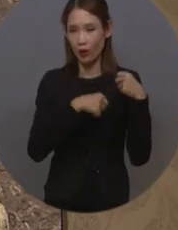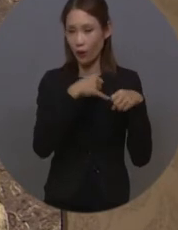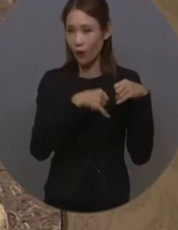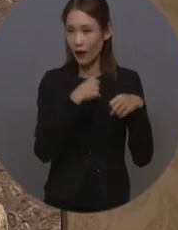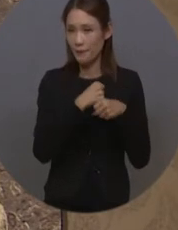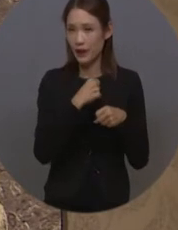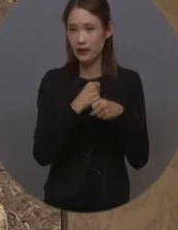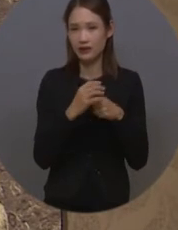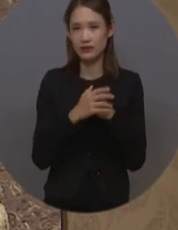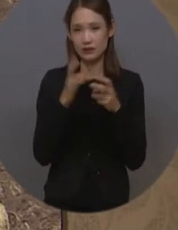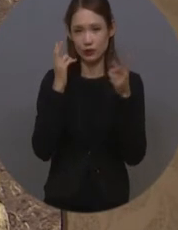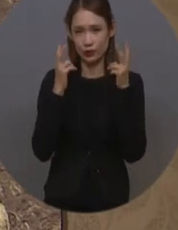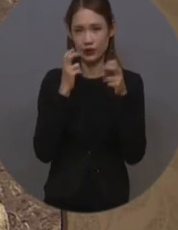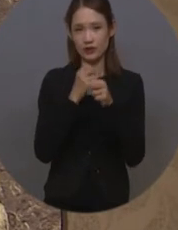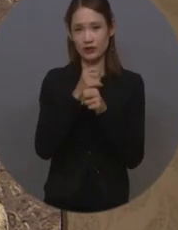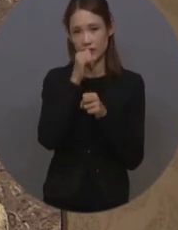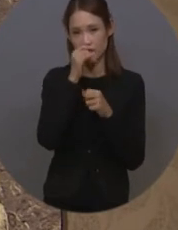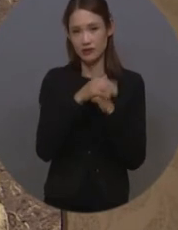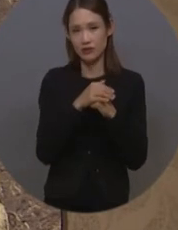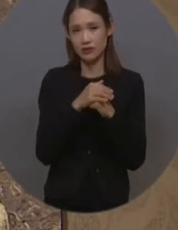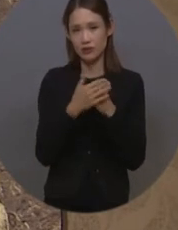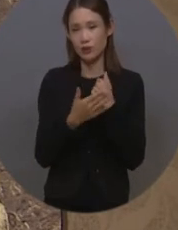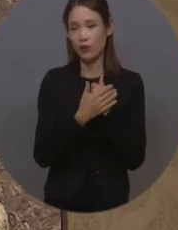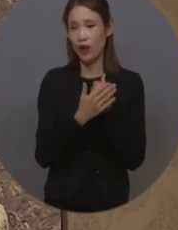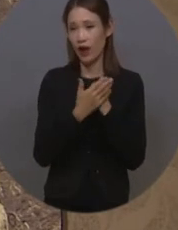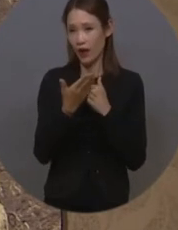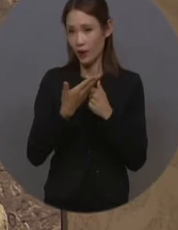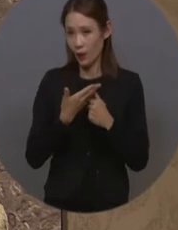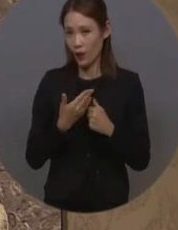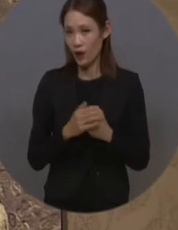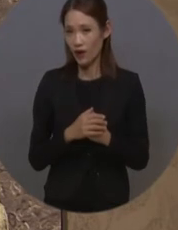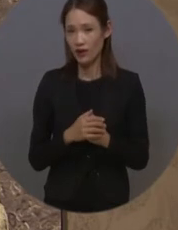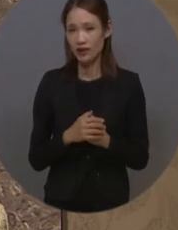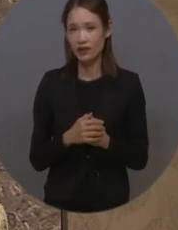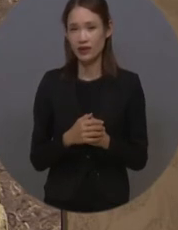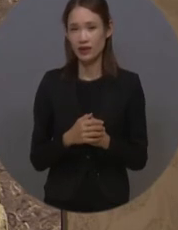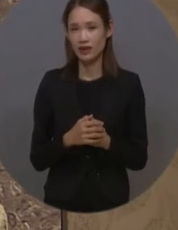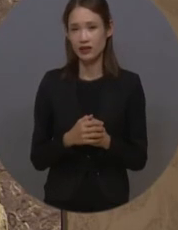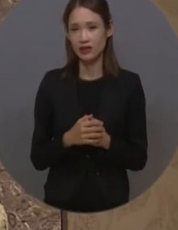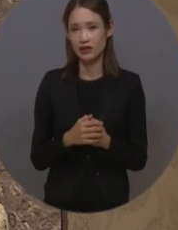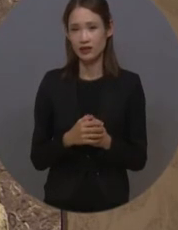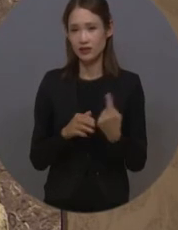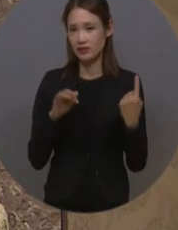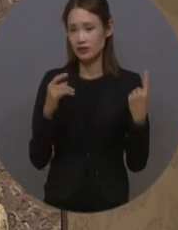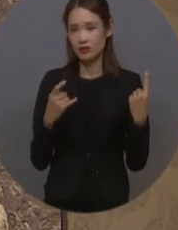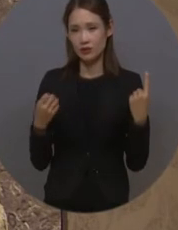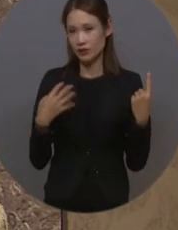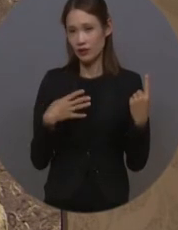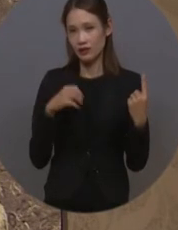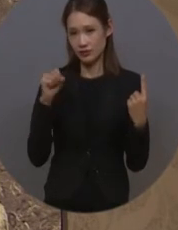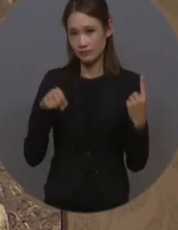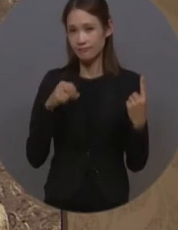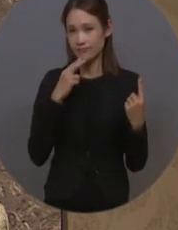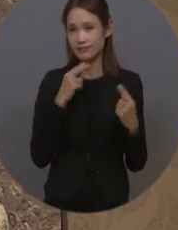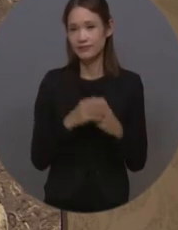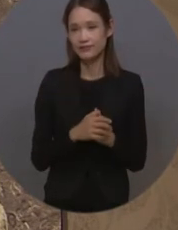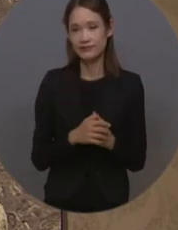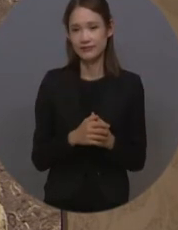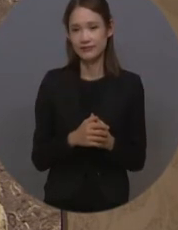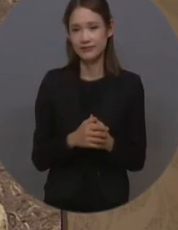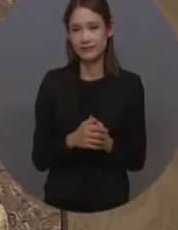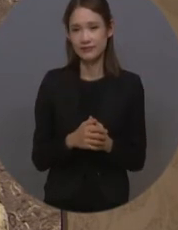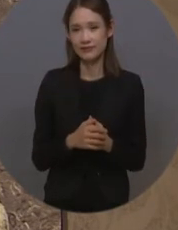만드는 청각장애인의 구두 회사가 있는데 좀 해줄래? 근데 아주 뭐 1초도 안 걸리게 대답하고 해서